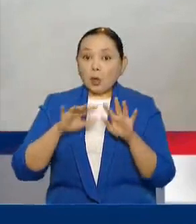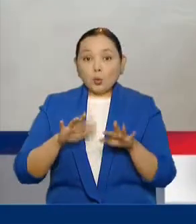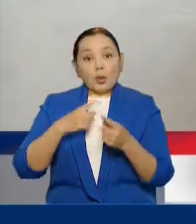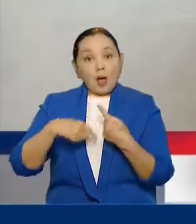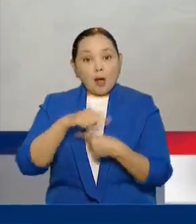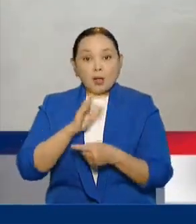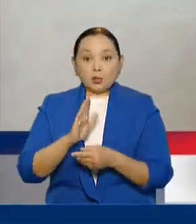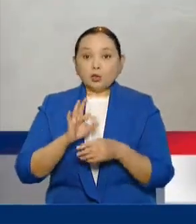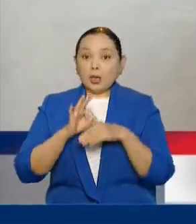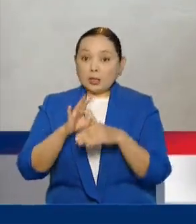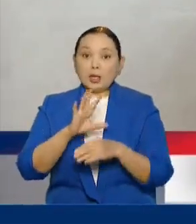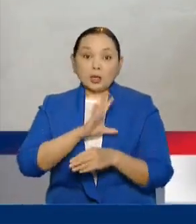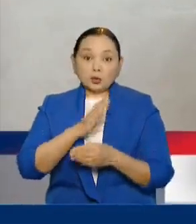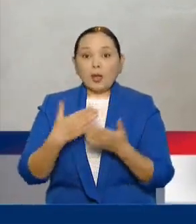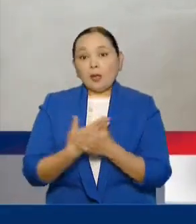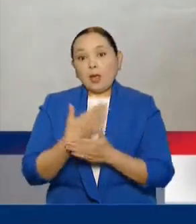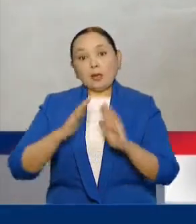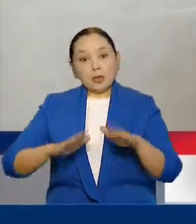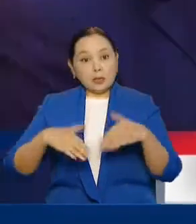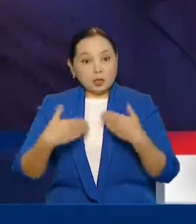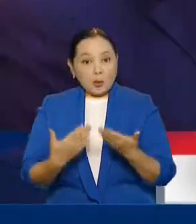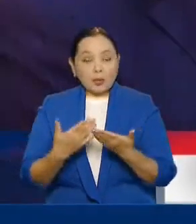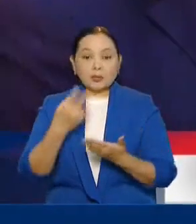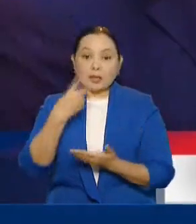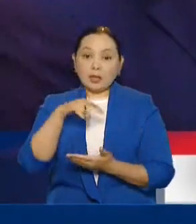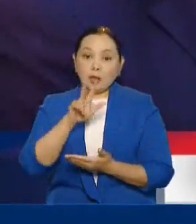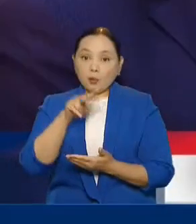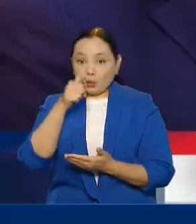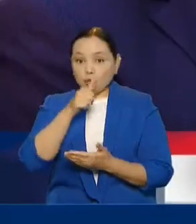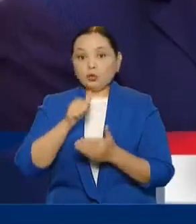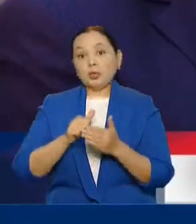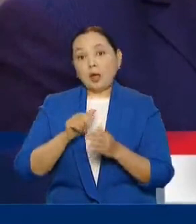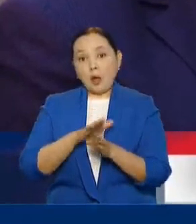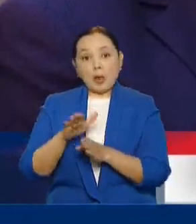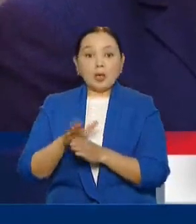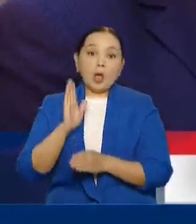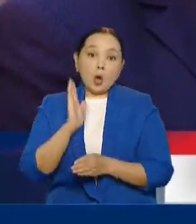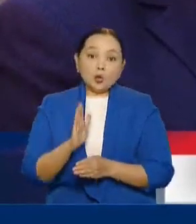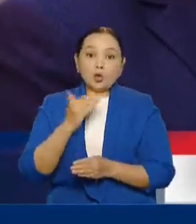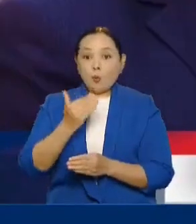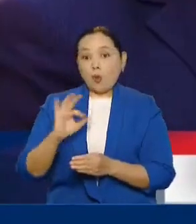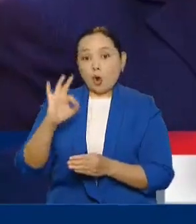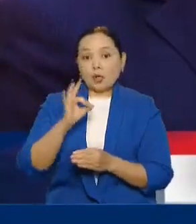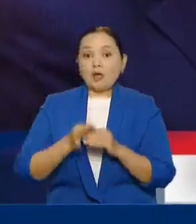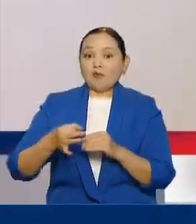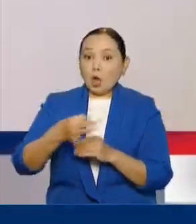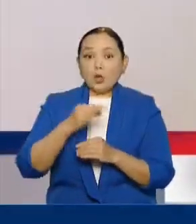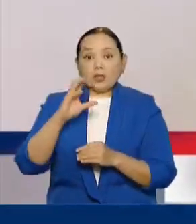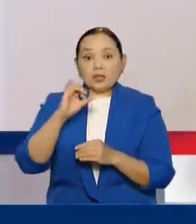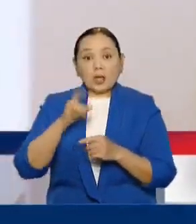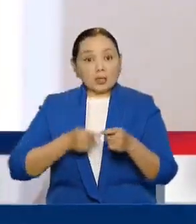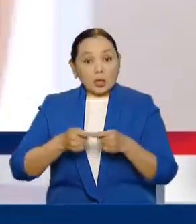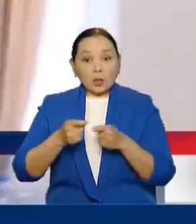aylantirish bo'yicha ilgari surilgan yangi tashabbuslarni 2023 yilda amalga oshirish. Bu borada viloyat sektor